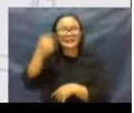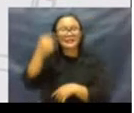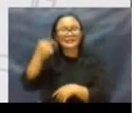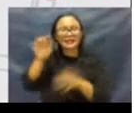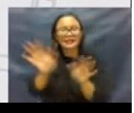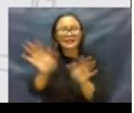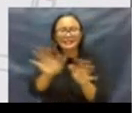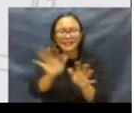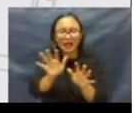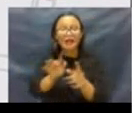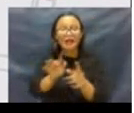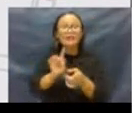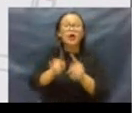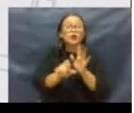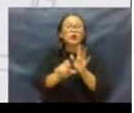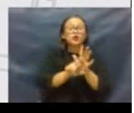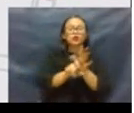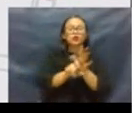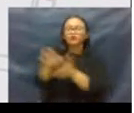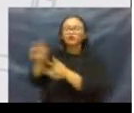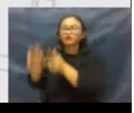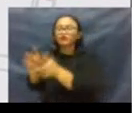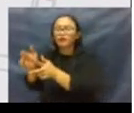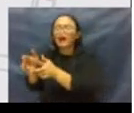berarti keberuntungan kita.